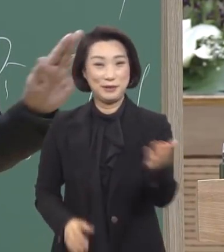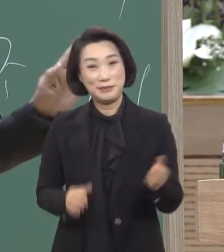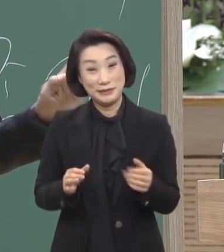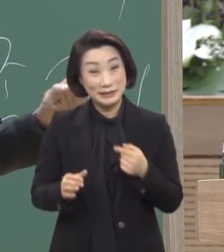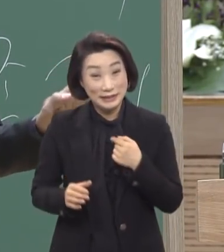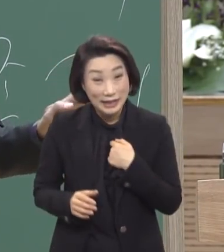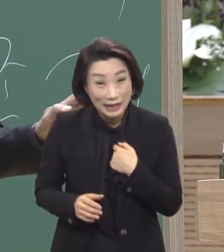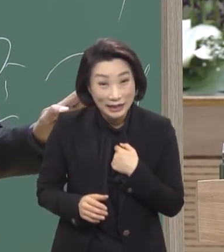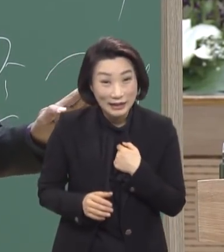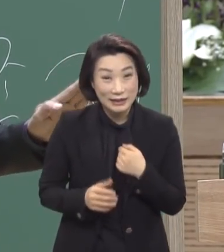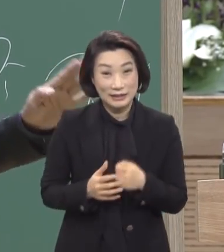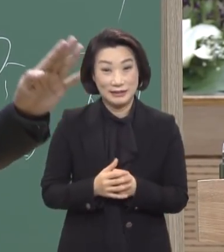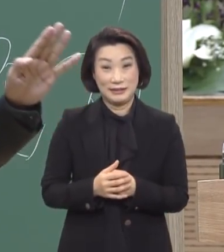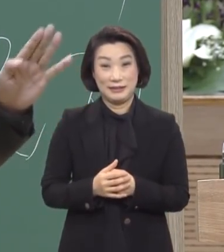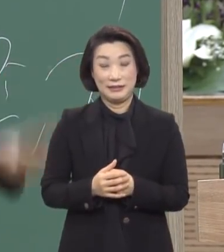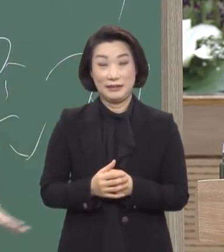제가